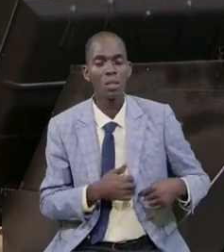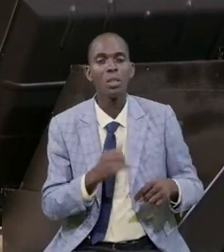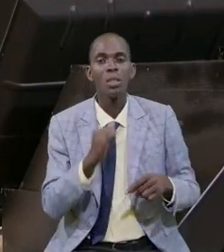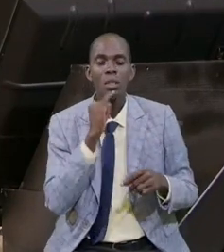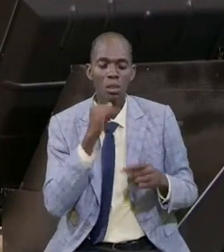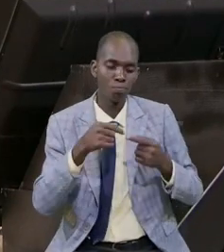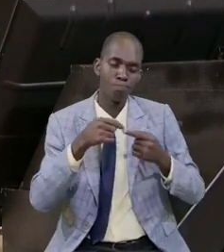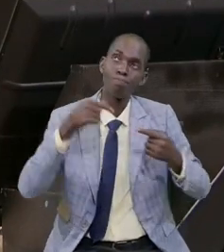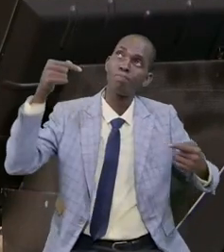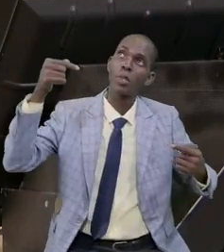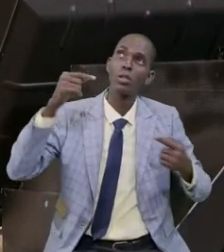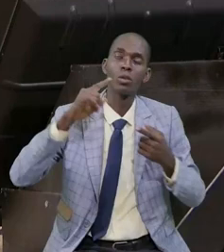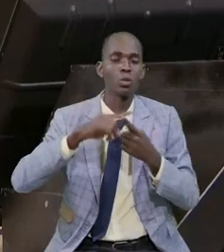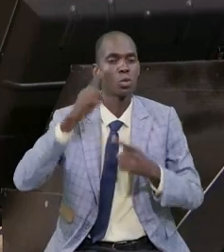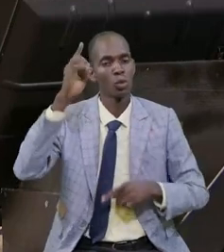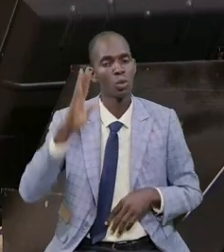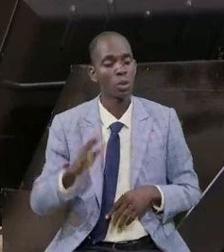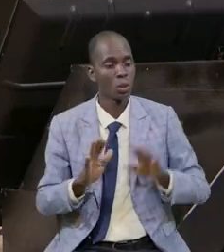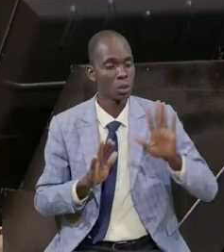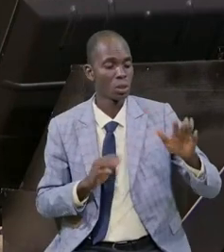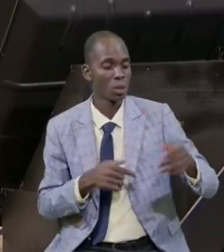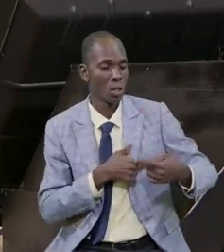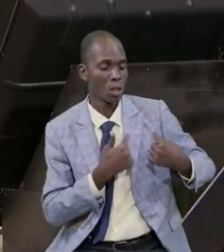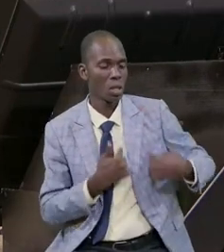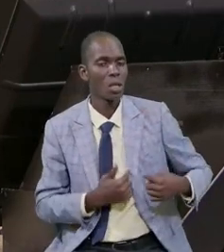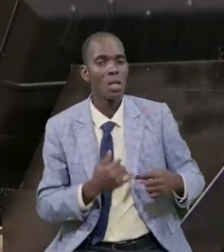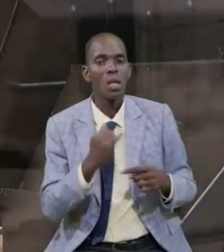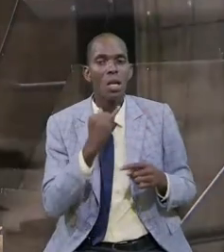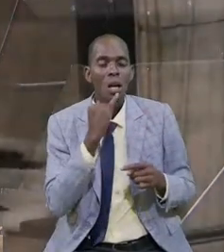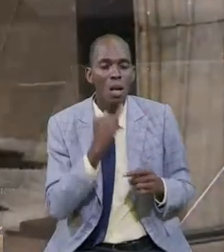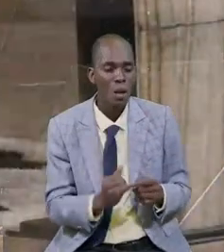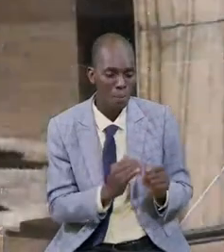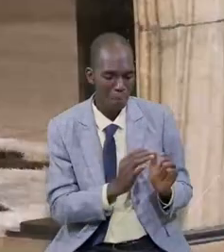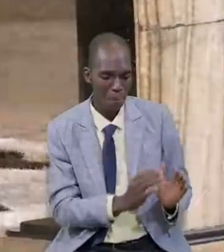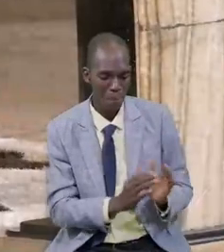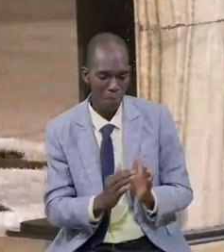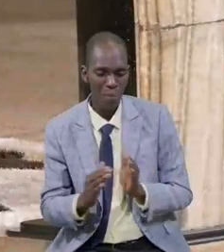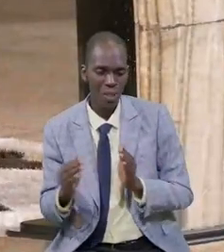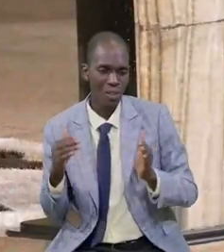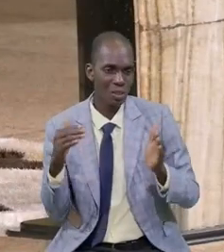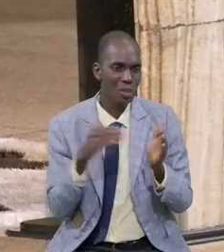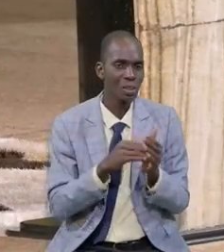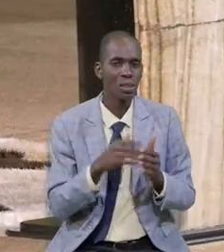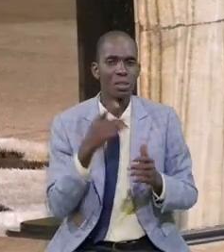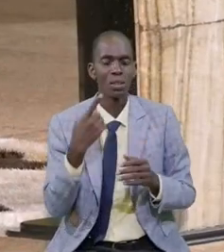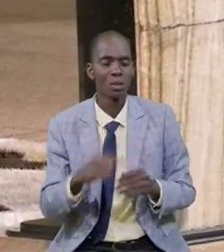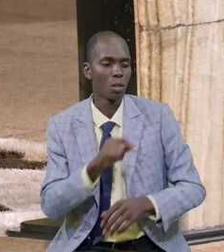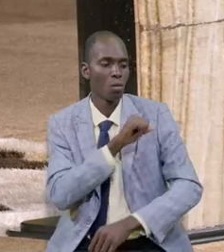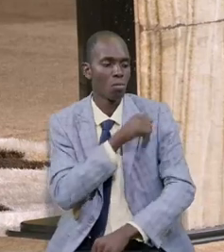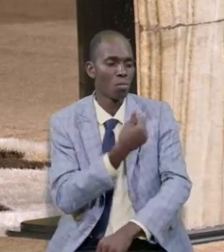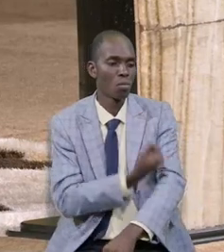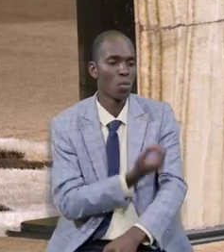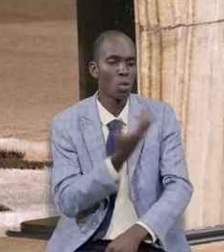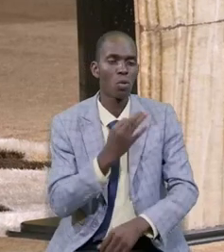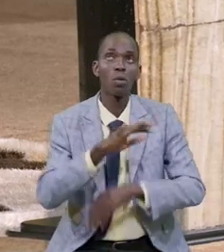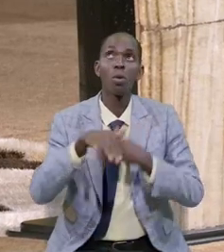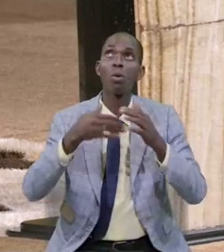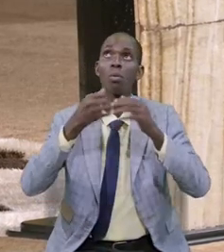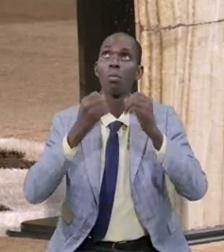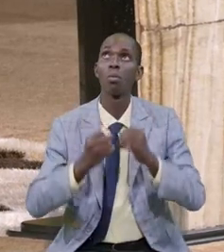Dieu. Son cœur est déterminé contre l'autorité du